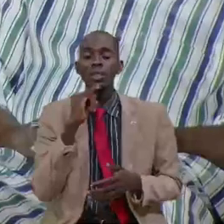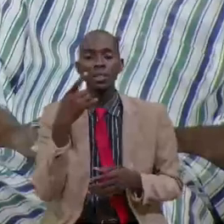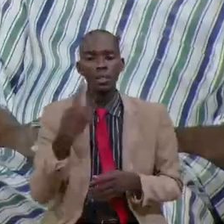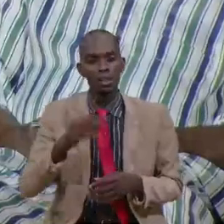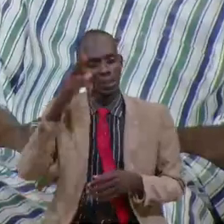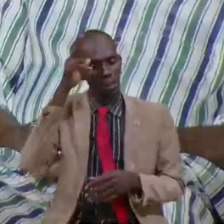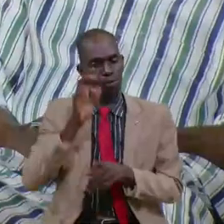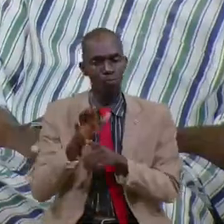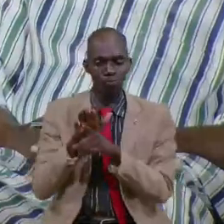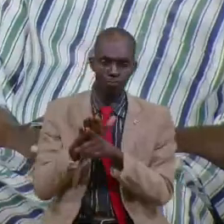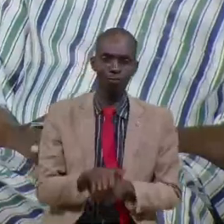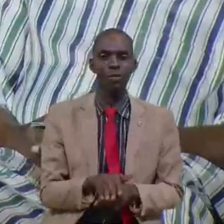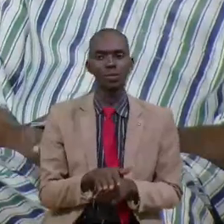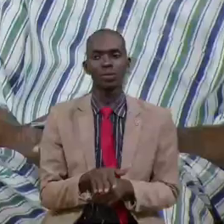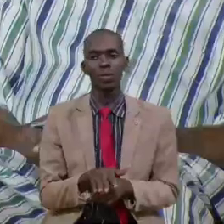du diable.